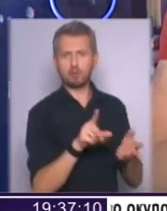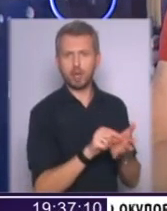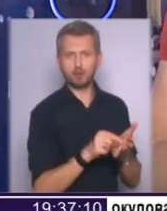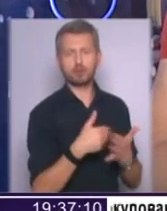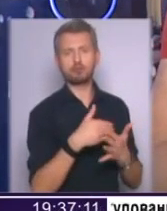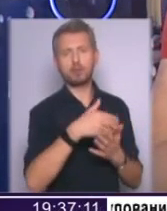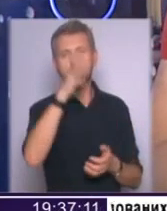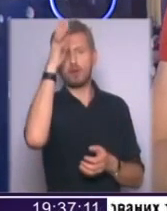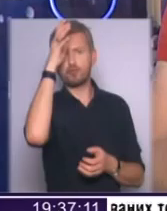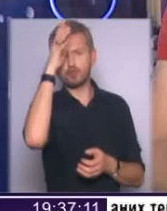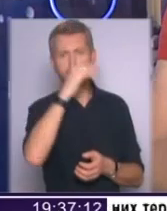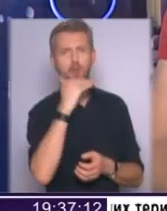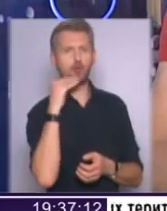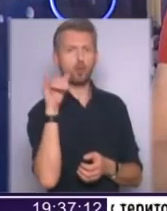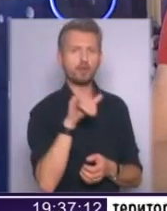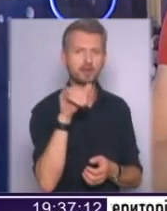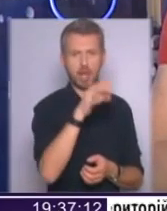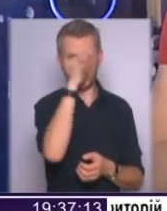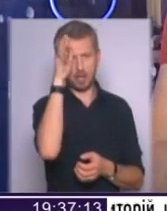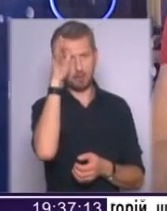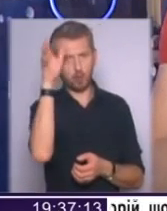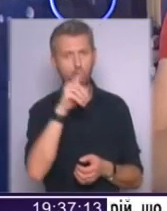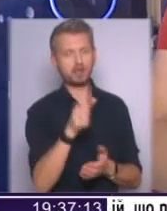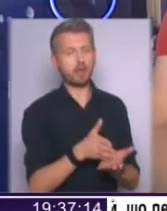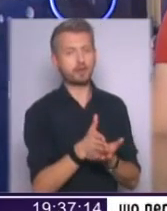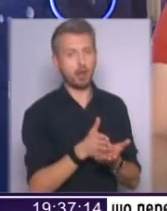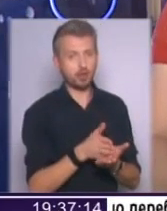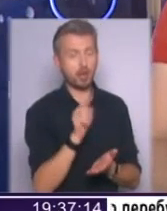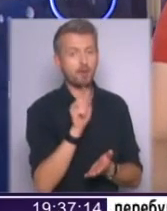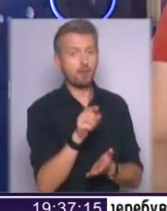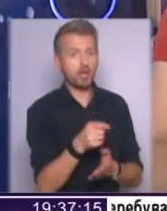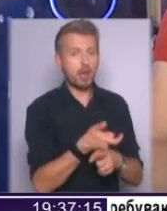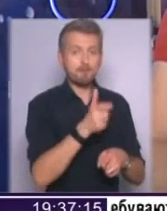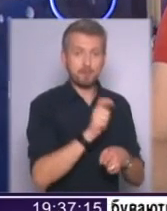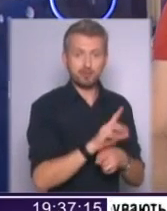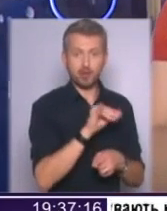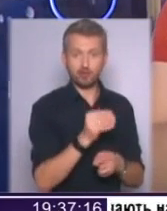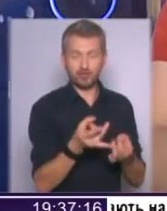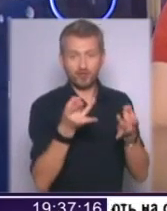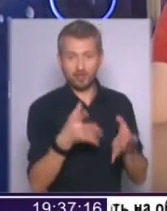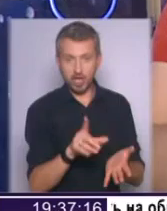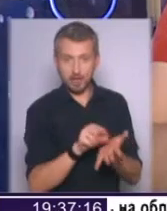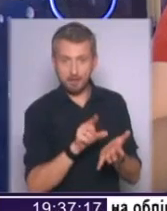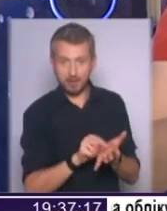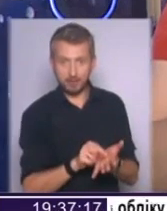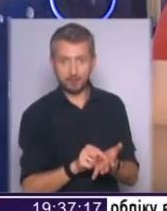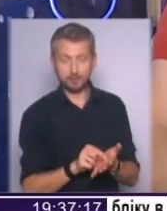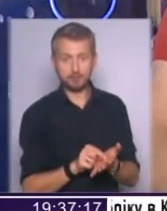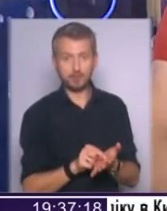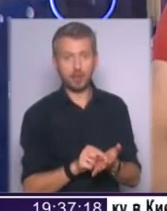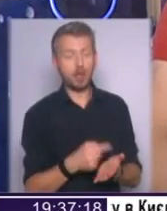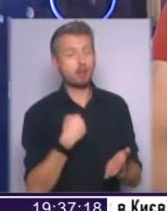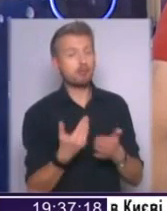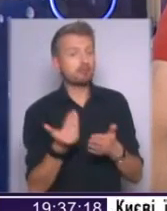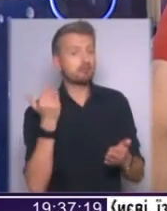вчені в багатьох університетах або в Академії наук за стаж. І вона, насправді, більша, ніж звичайна пенсія. І я, до речі, до цього чув